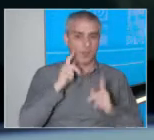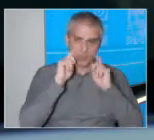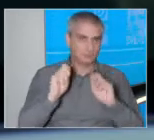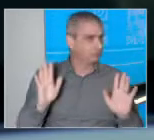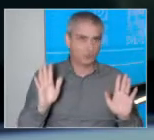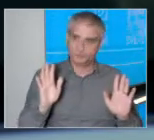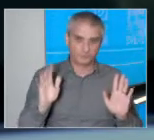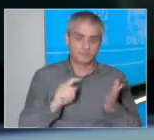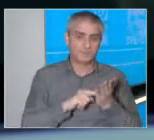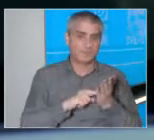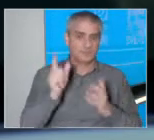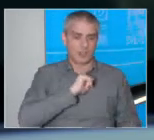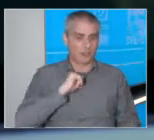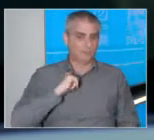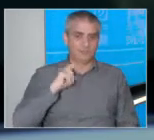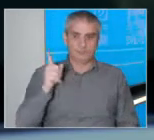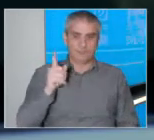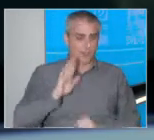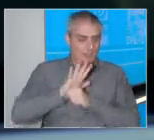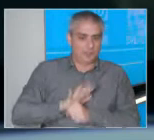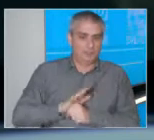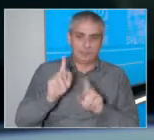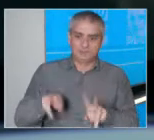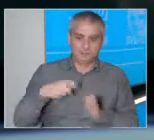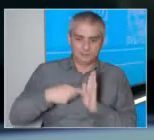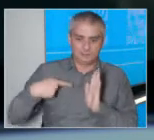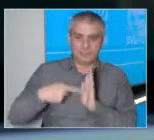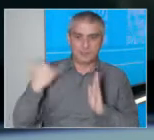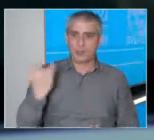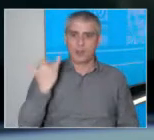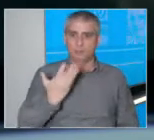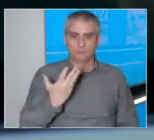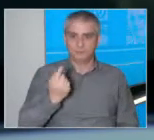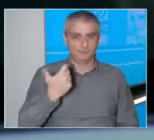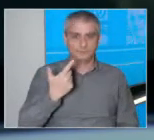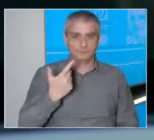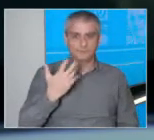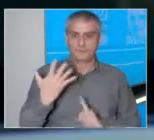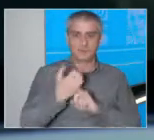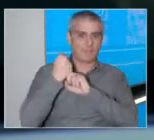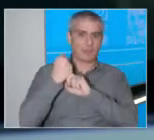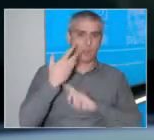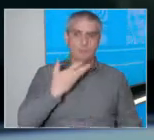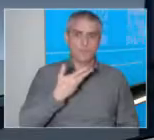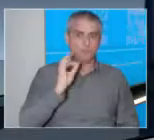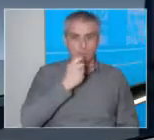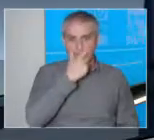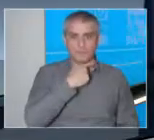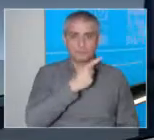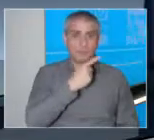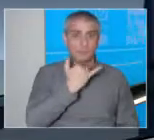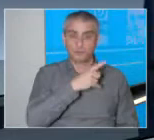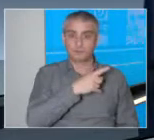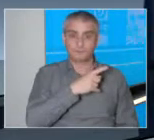לסמוך, בוודאי שלא, מכיוון שהיא לא עצמאית, היא לחיצה, נתונה לסחיטה מתמדת, היא כמעט, הייתי אומר, לא כמעט, בת ערובה. אפילו עכשיו שהיא זרמה על